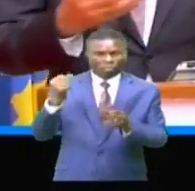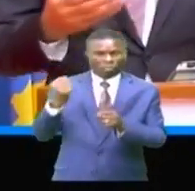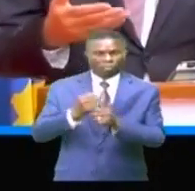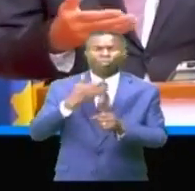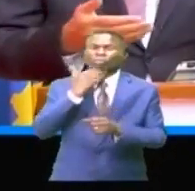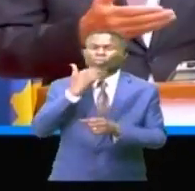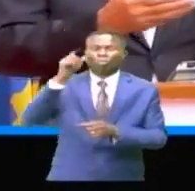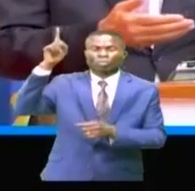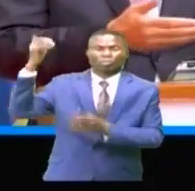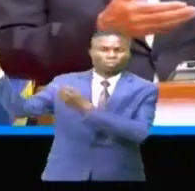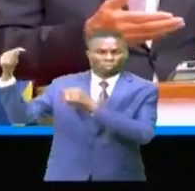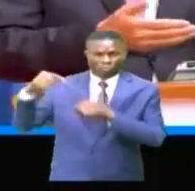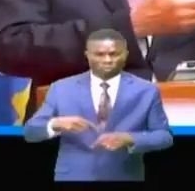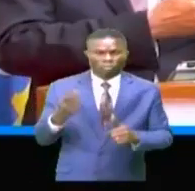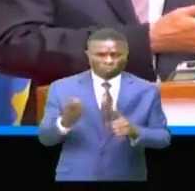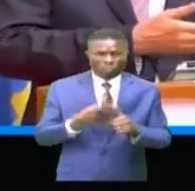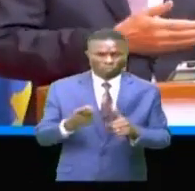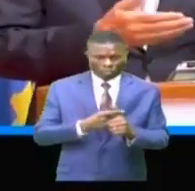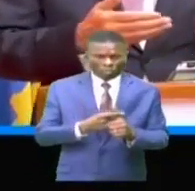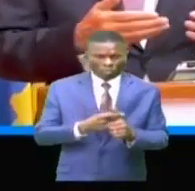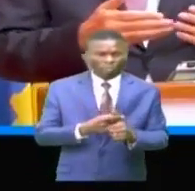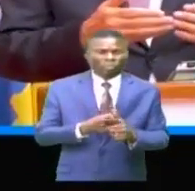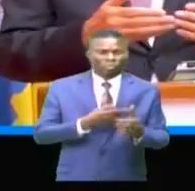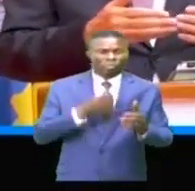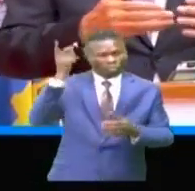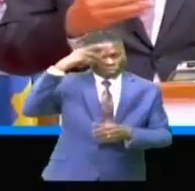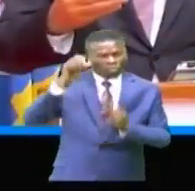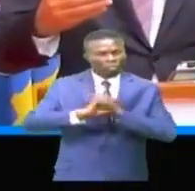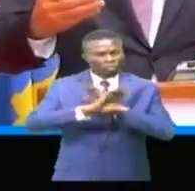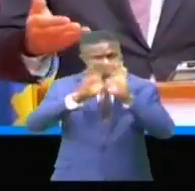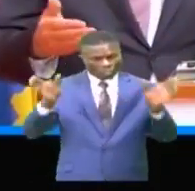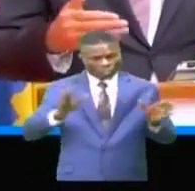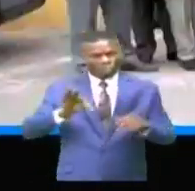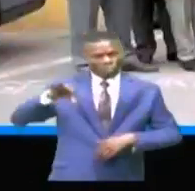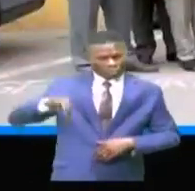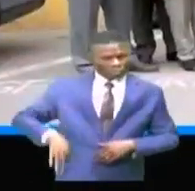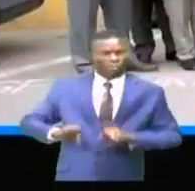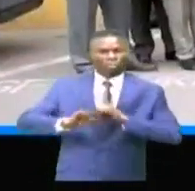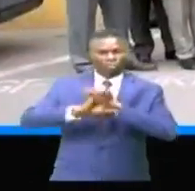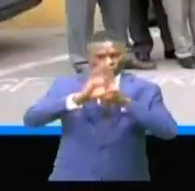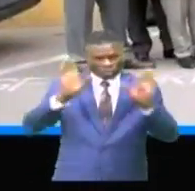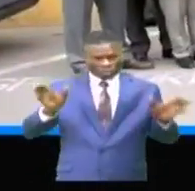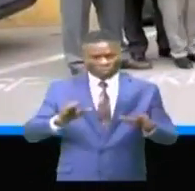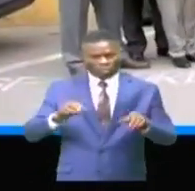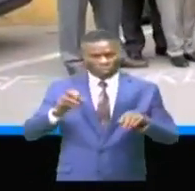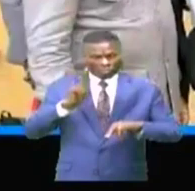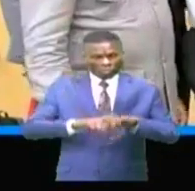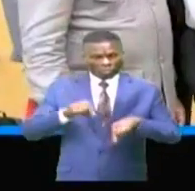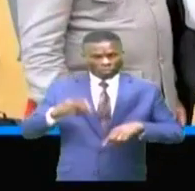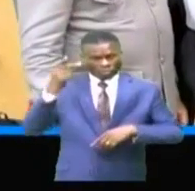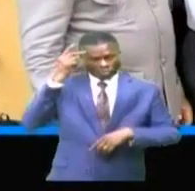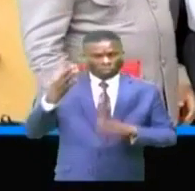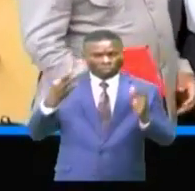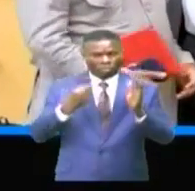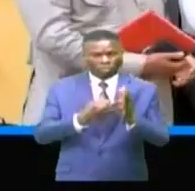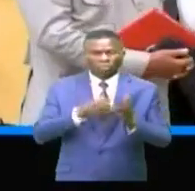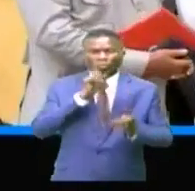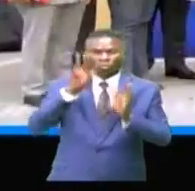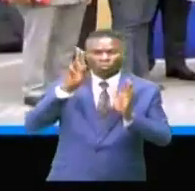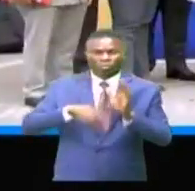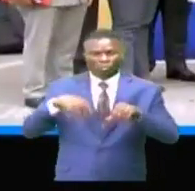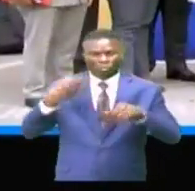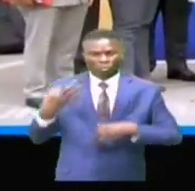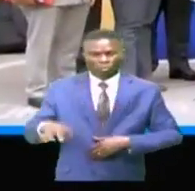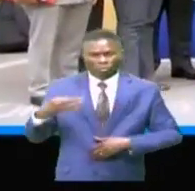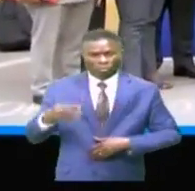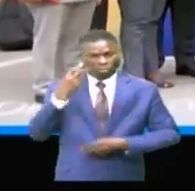il doit avoir des politiques publiques claires il doit avoir les politiques fiscales claires on se joue à Kinshasa le 8 parlementaire français ont